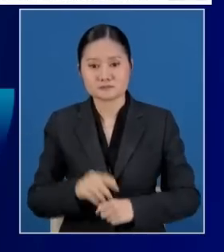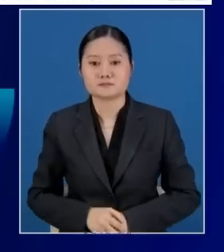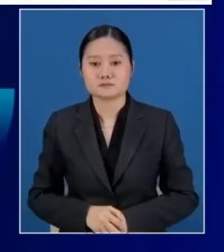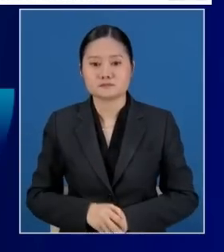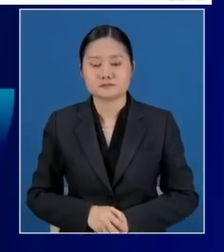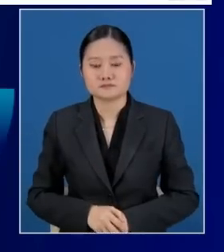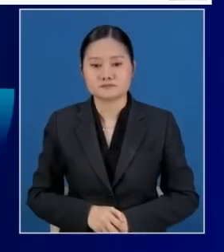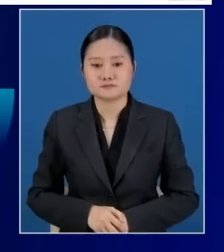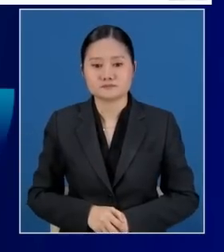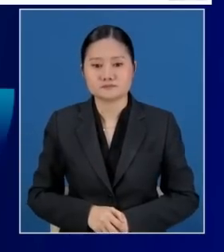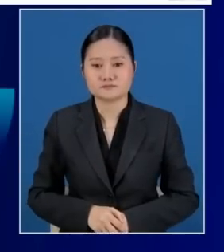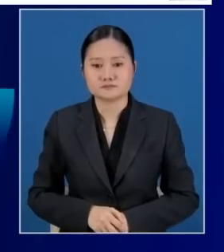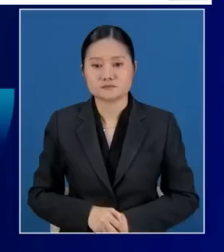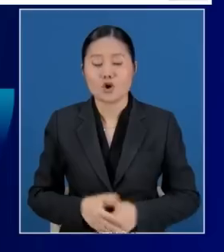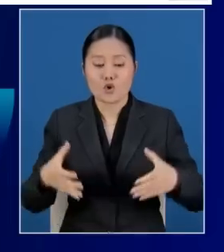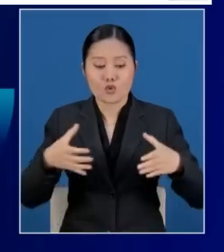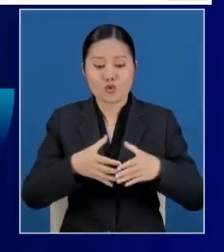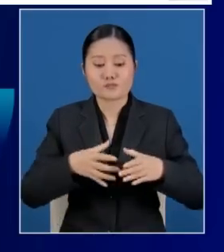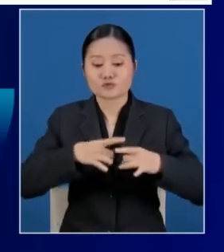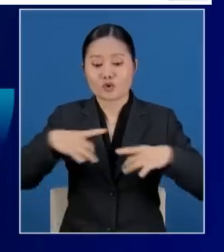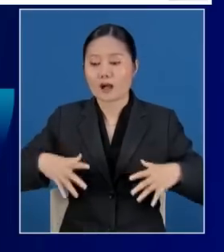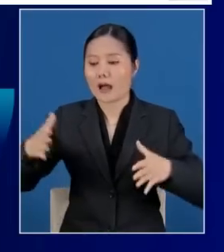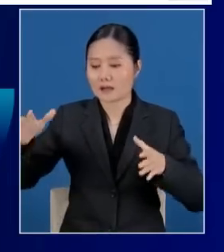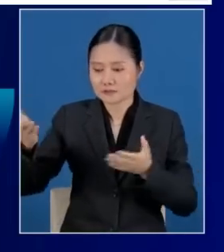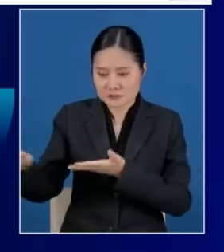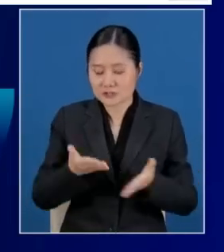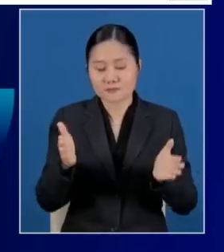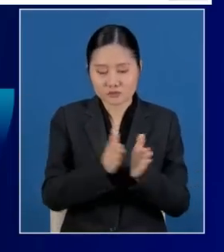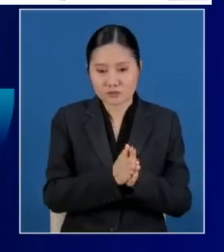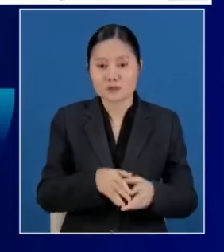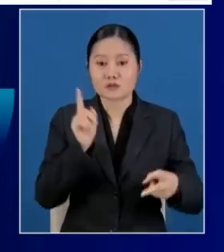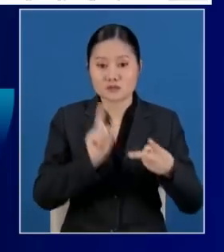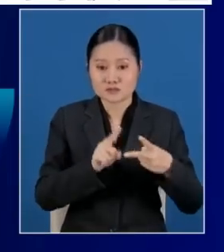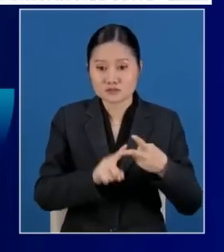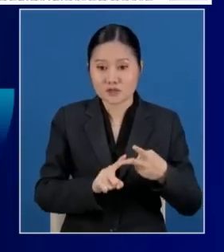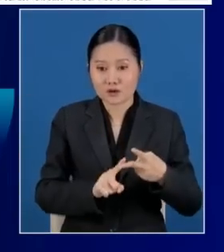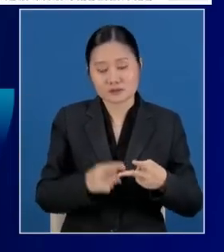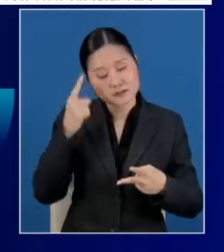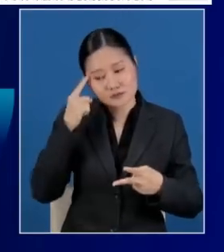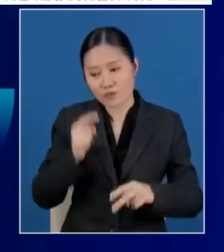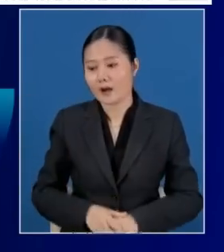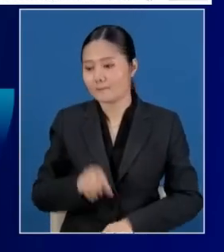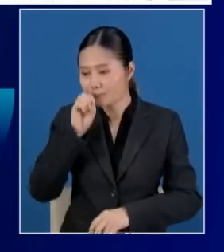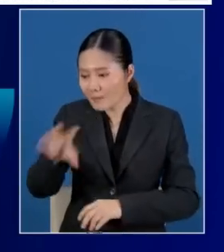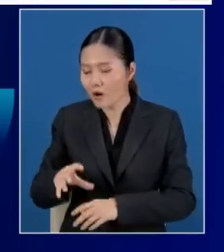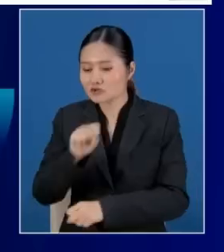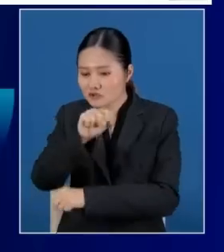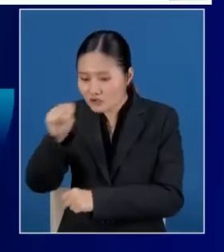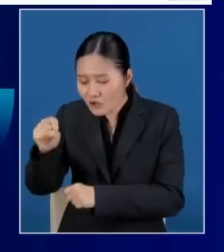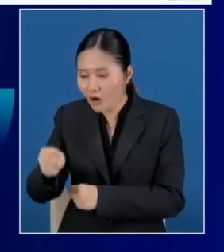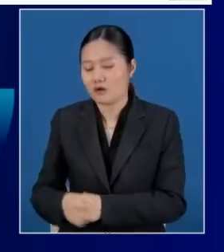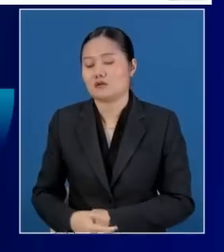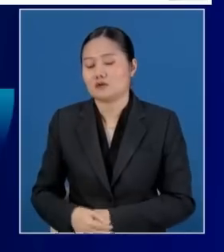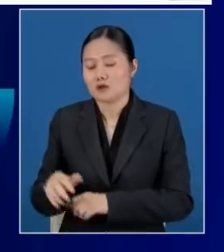ามขั้วไปเลยกับ2ก็คือดูดงูเห่ามีแค่2ทางเท่านั้นแหละชีวิตของเพื่อไทยหลังจ